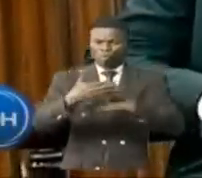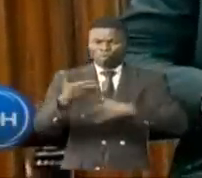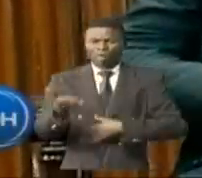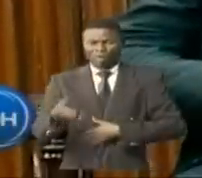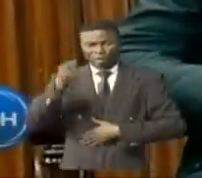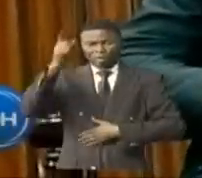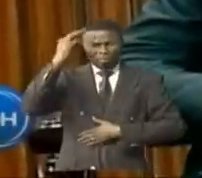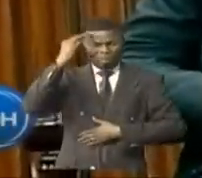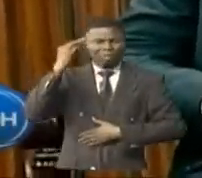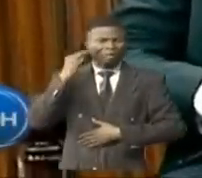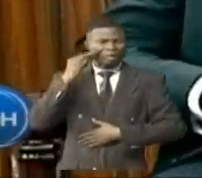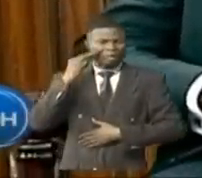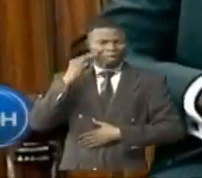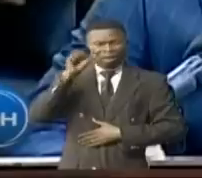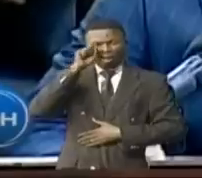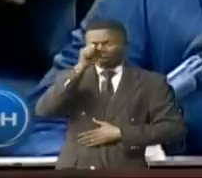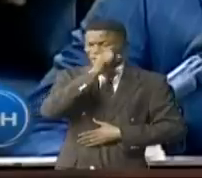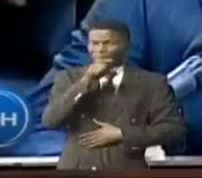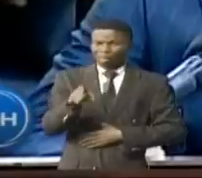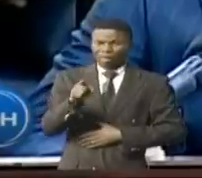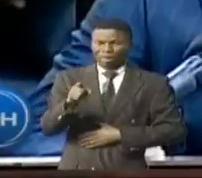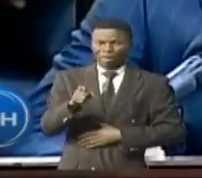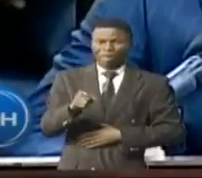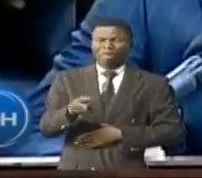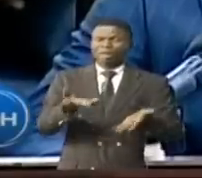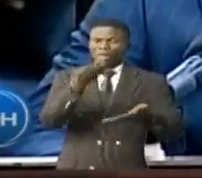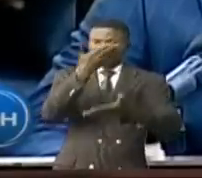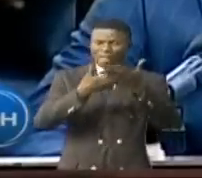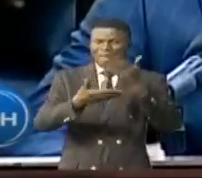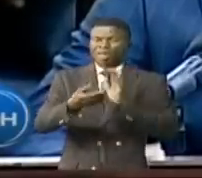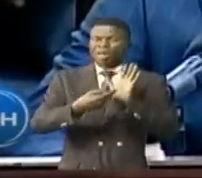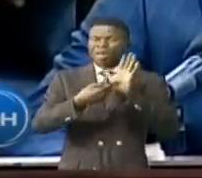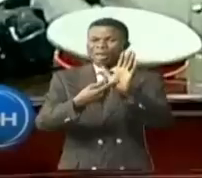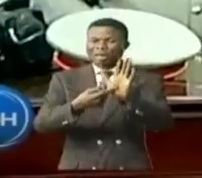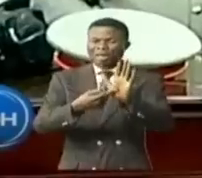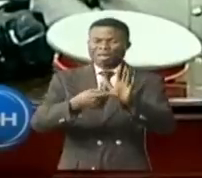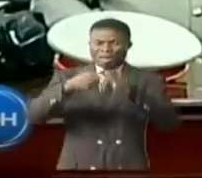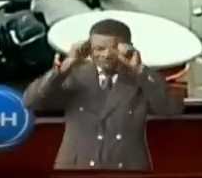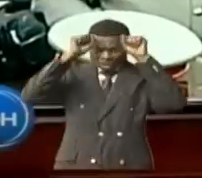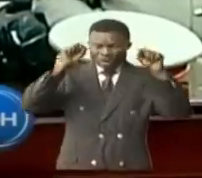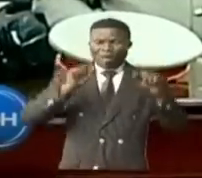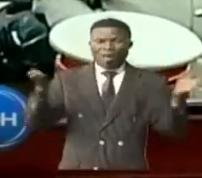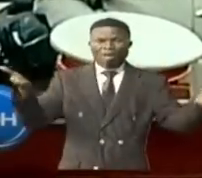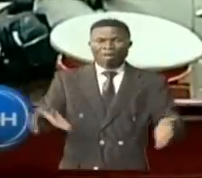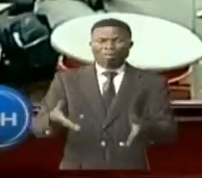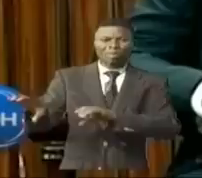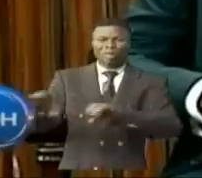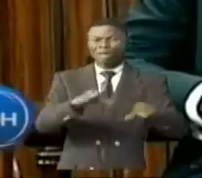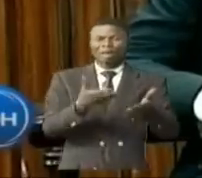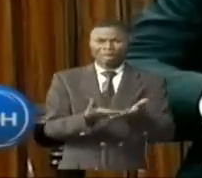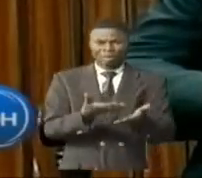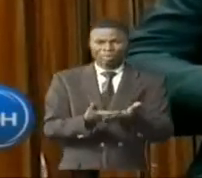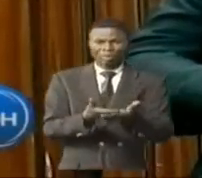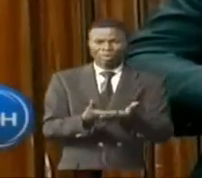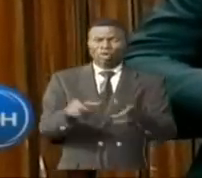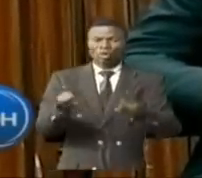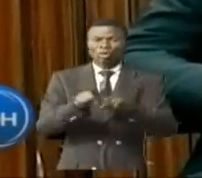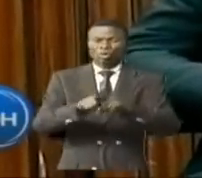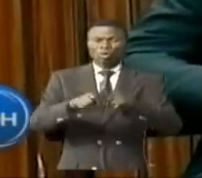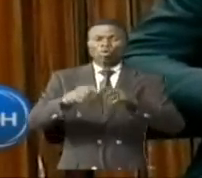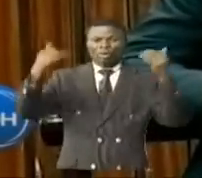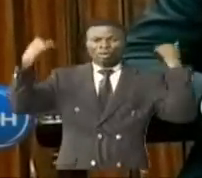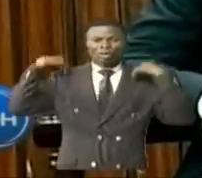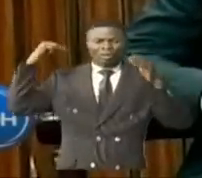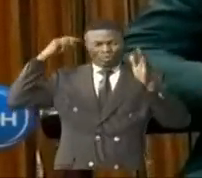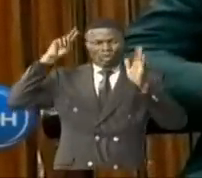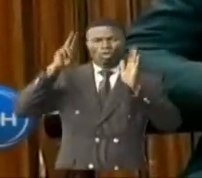ministre Jean-Michel Samalou Kondé Kiengé, représentant personnel du chef de l'État, a pris part à cette cérémonie en tant que chef du